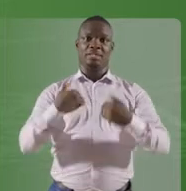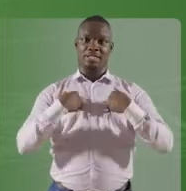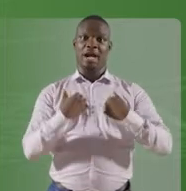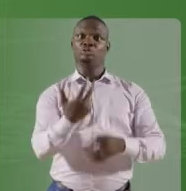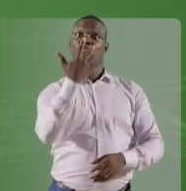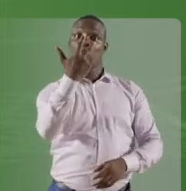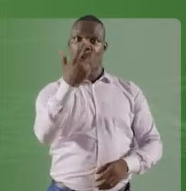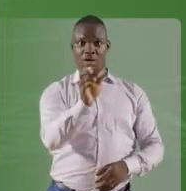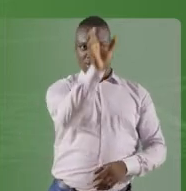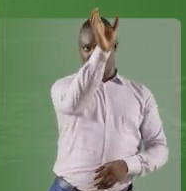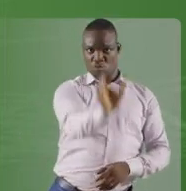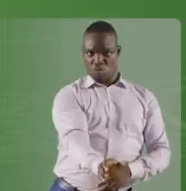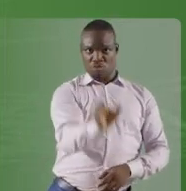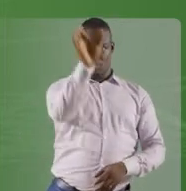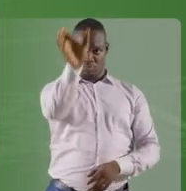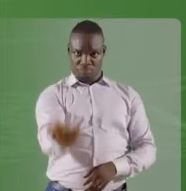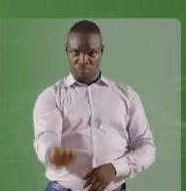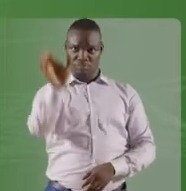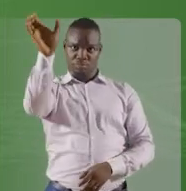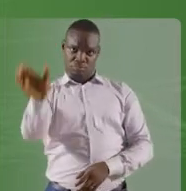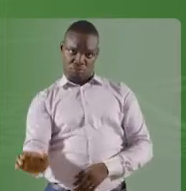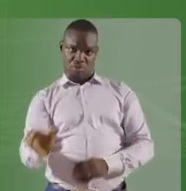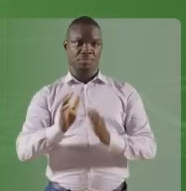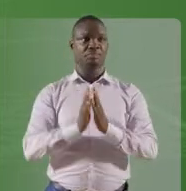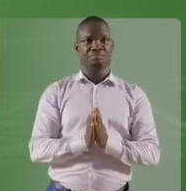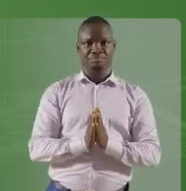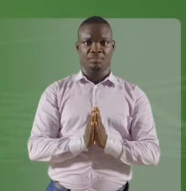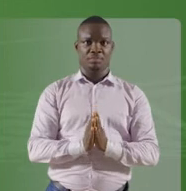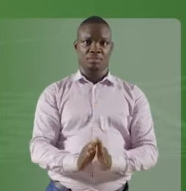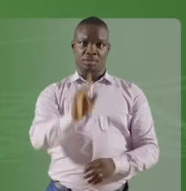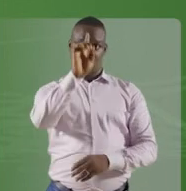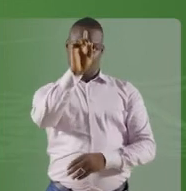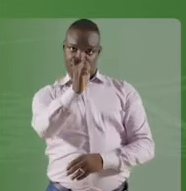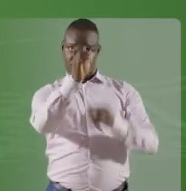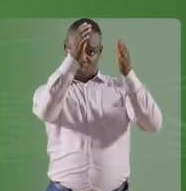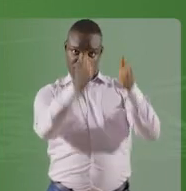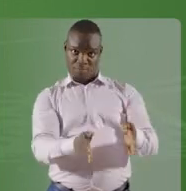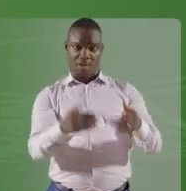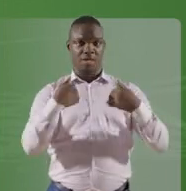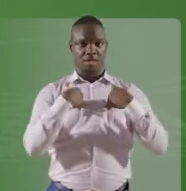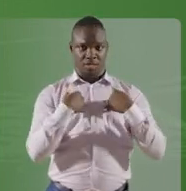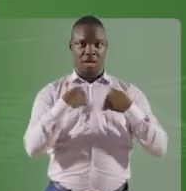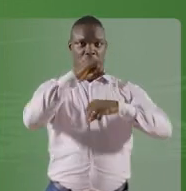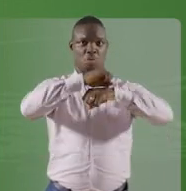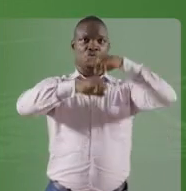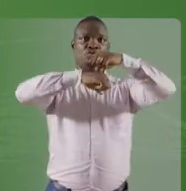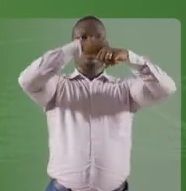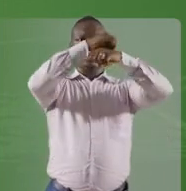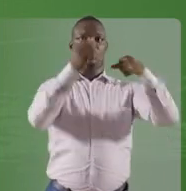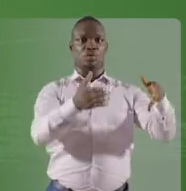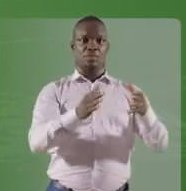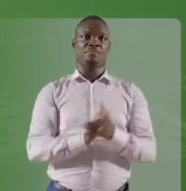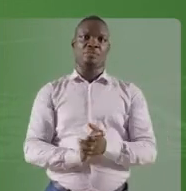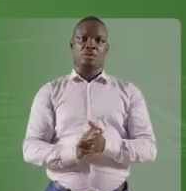comporte 3 colonnes. La première colonne va présenter la configuration, la deuxième va